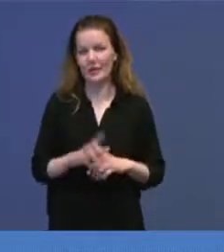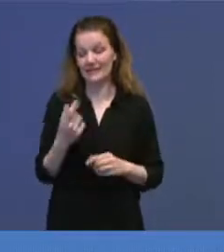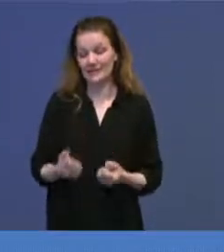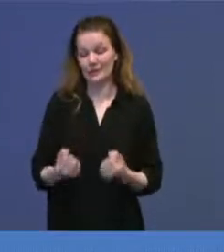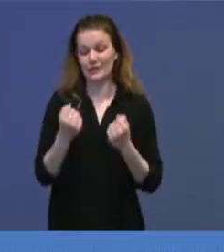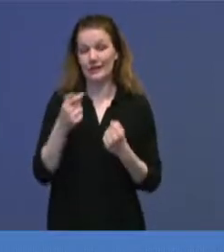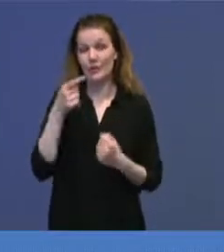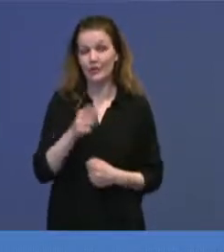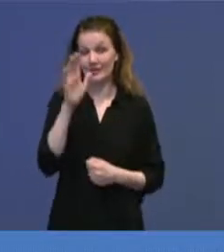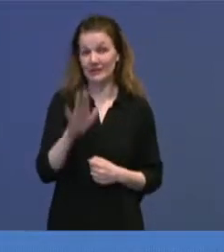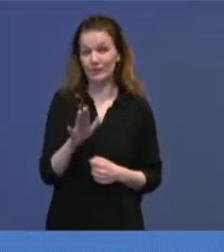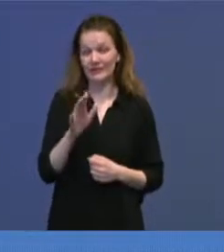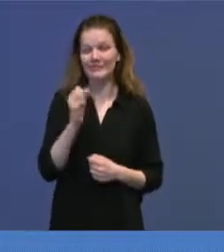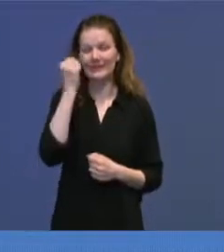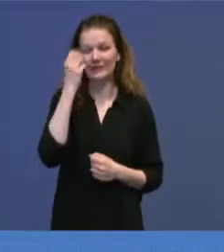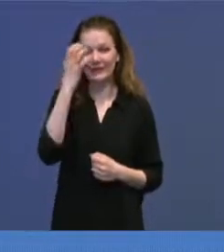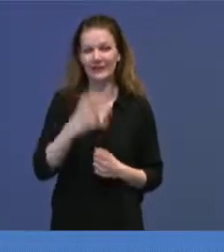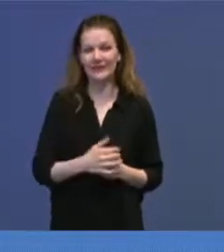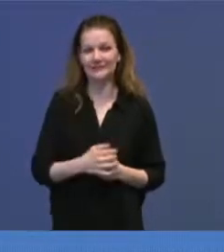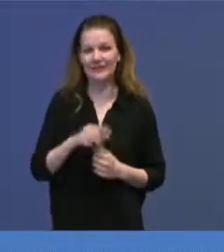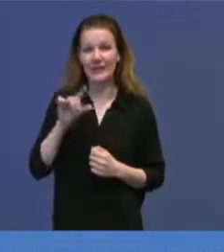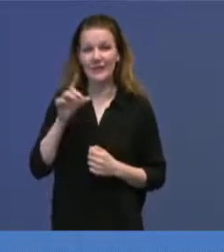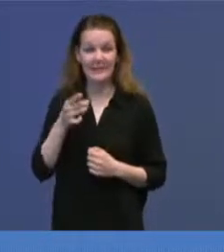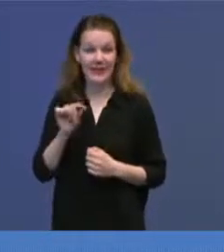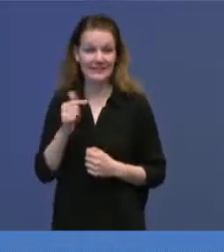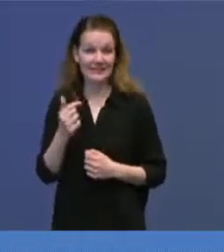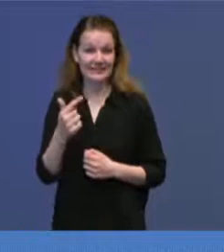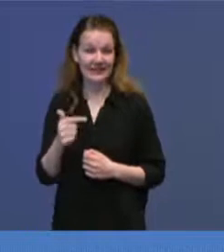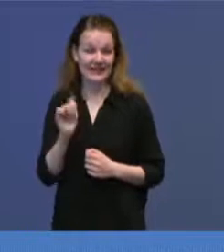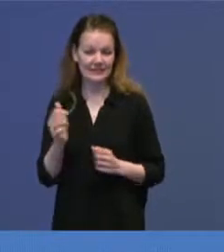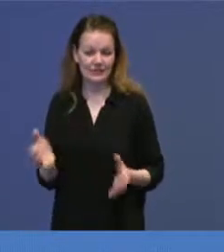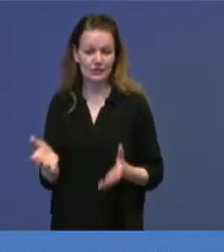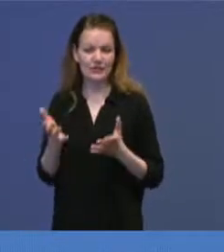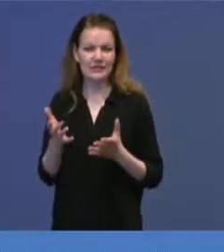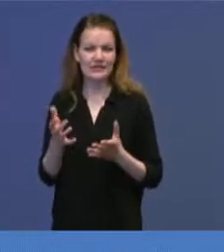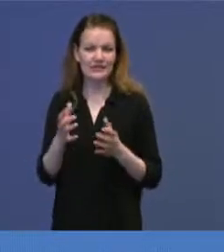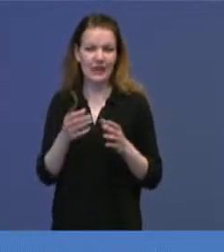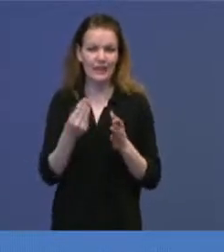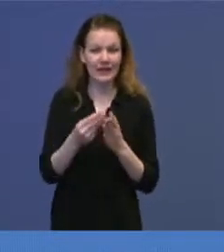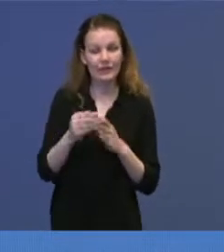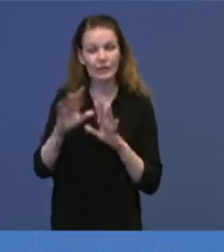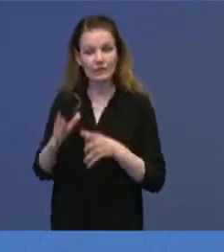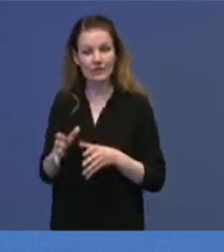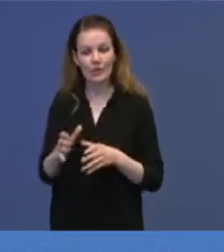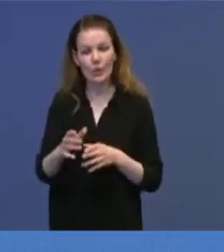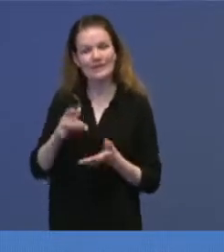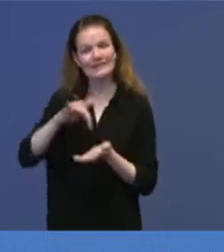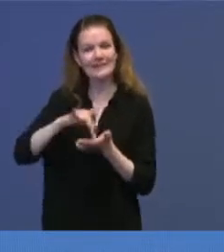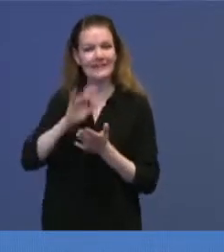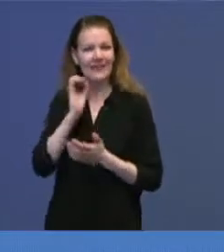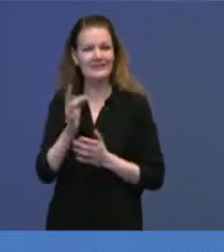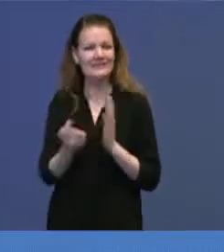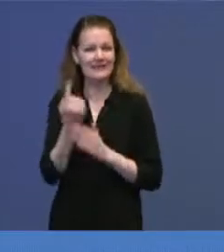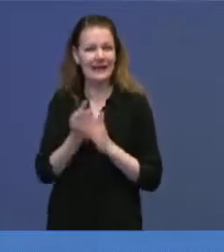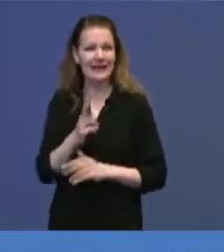vil styrke PST med personell og utstyr. Det skal gi økt operativ evne og tilstedeværelse, særlig i